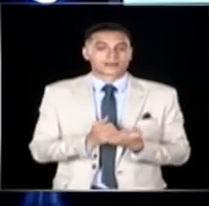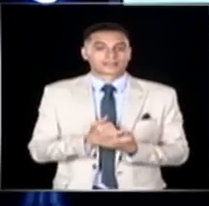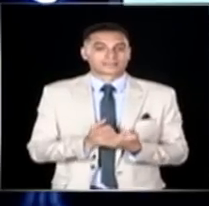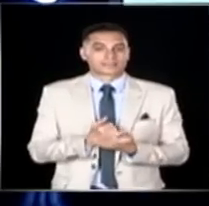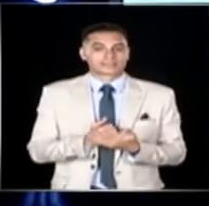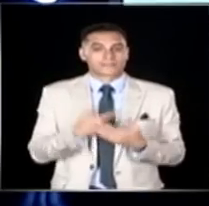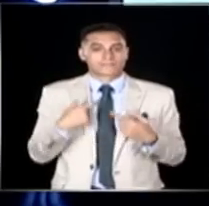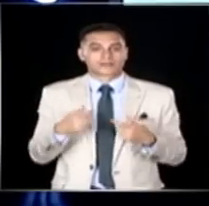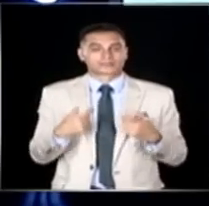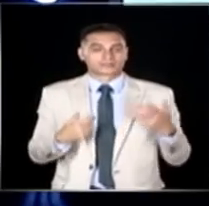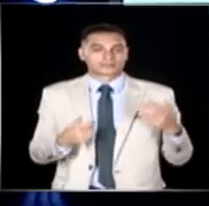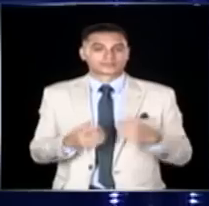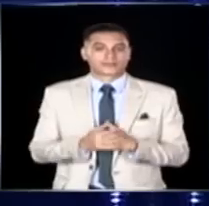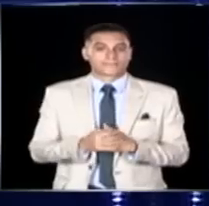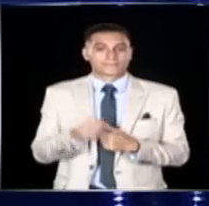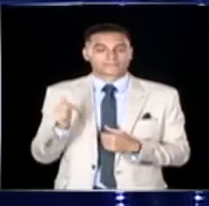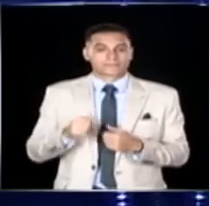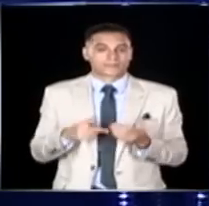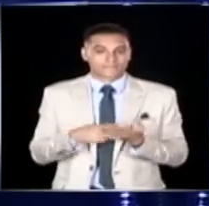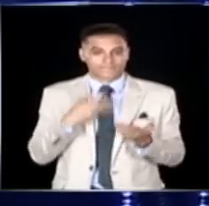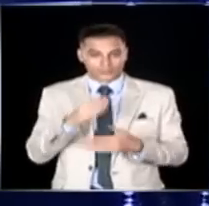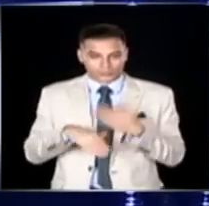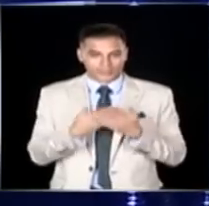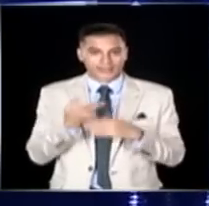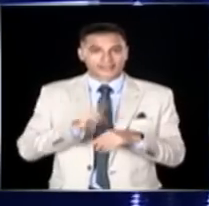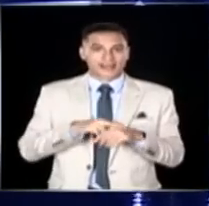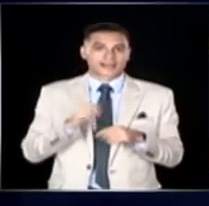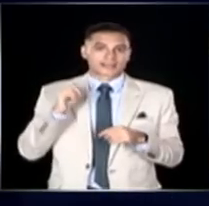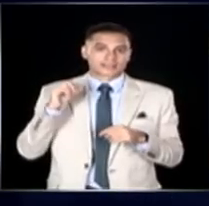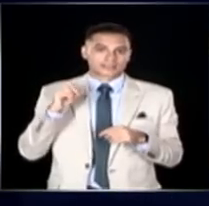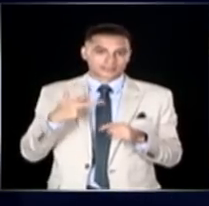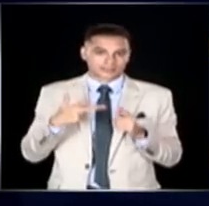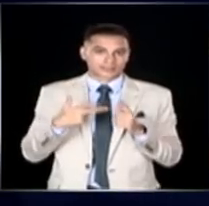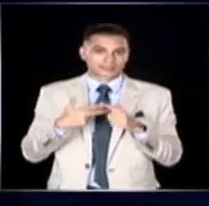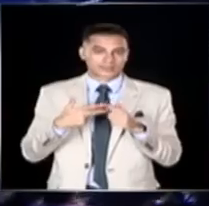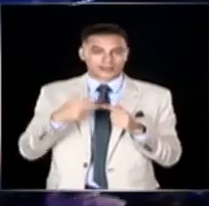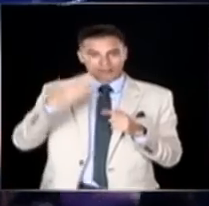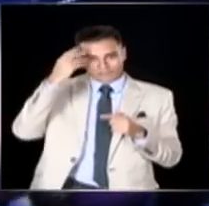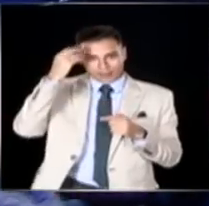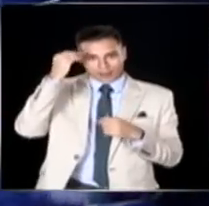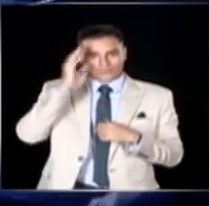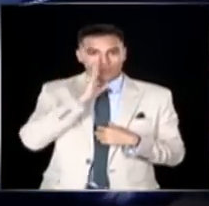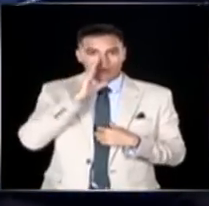الشيماء القاهرة. فاصل وحنرجع تاني مع فقرة المعرفة والعباقرة.